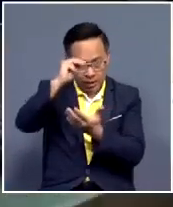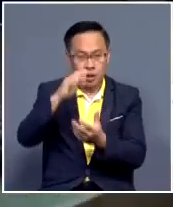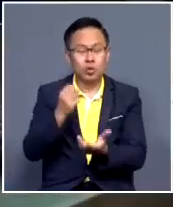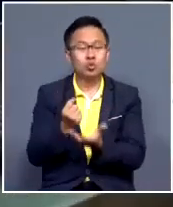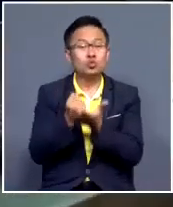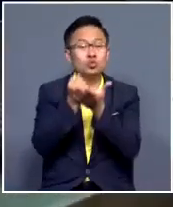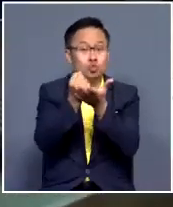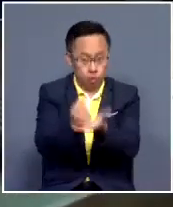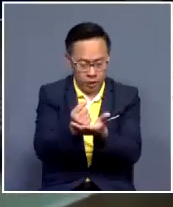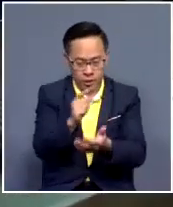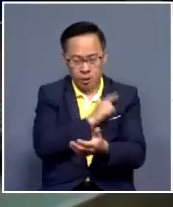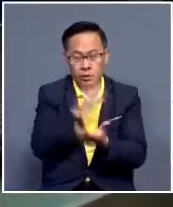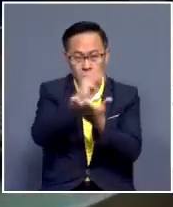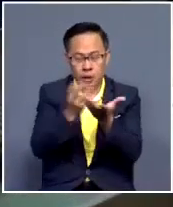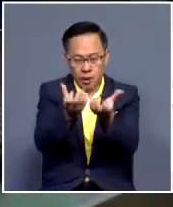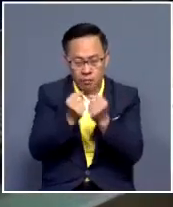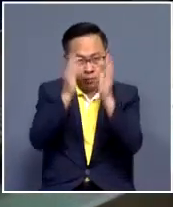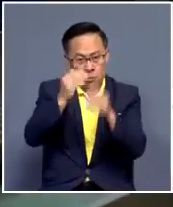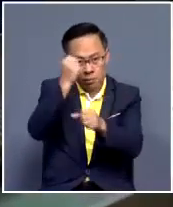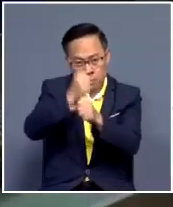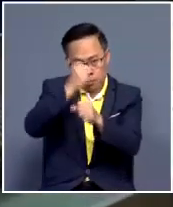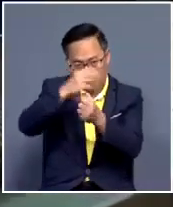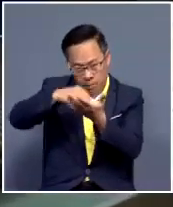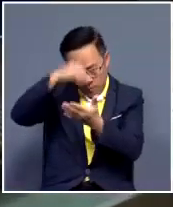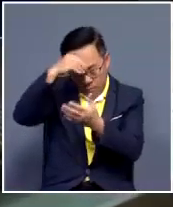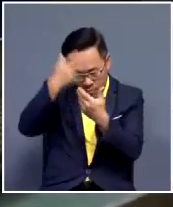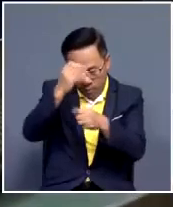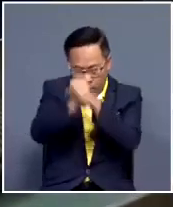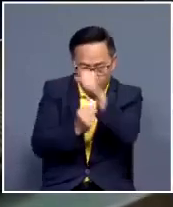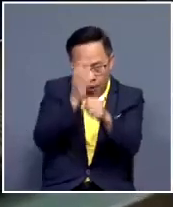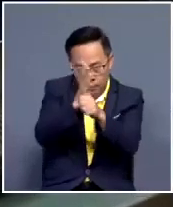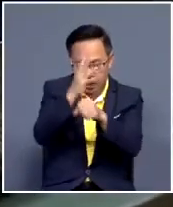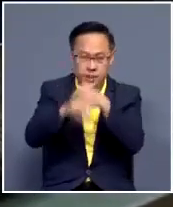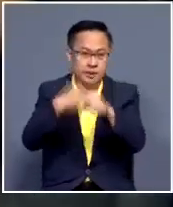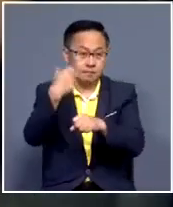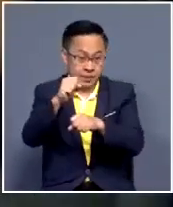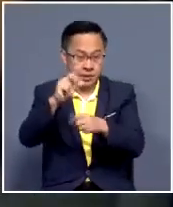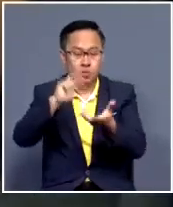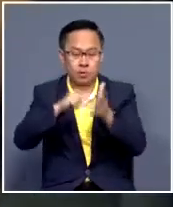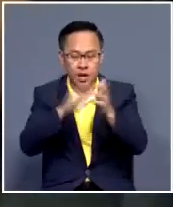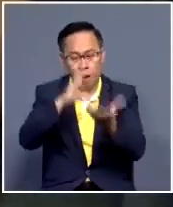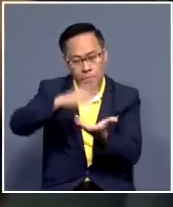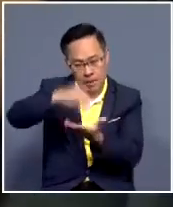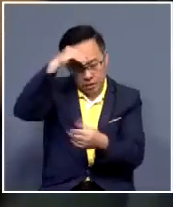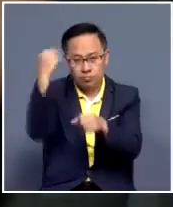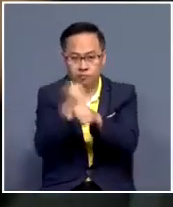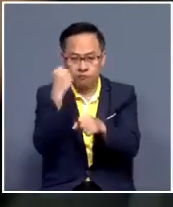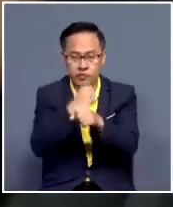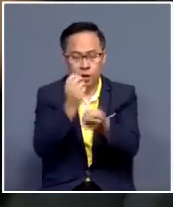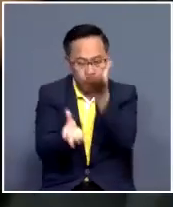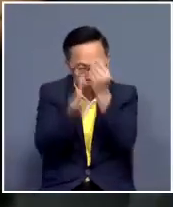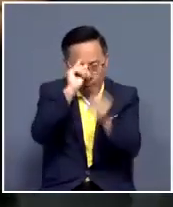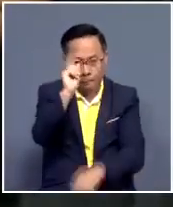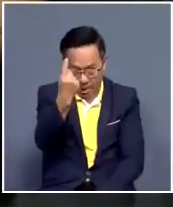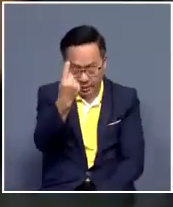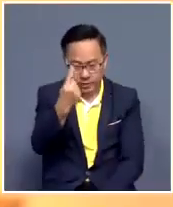ยนะครับมาฝึกอบรมใหม่นะครับมาเพิ่มพูนทักษะสมรรถนะใหม่ที่เรียกว่า reskill upskill มันตรงนี้เป็นเรื่องที่เ